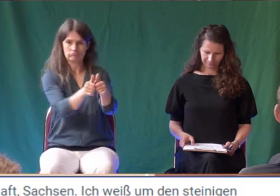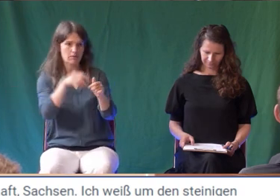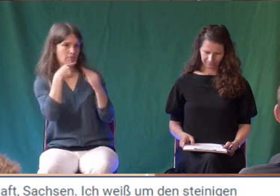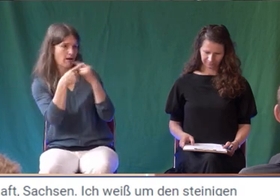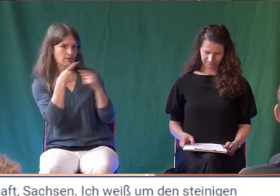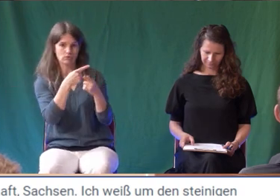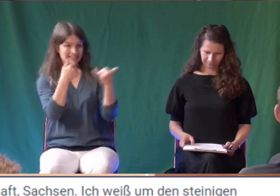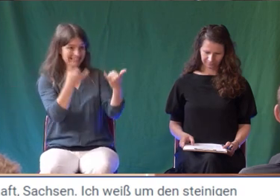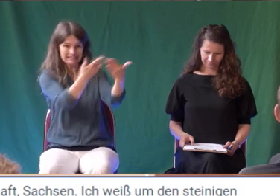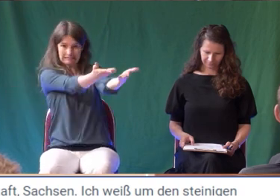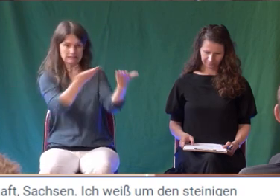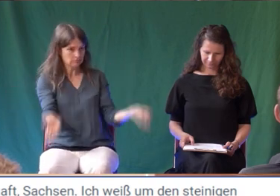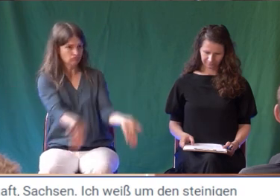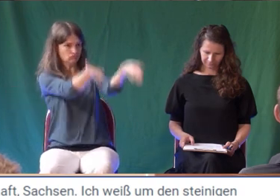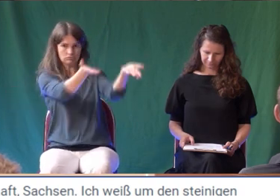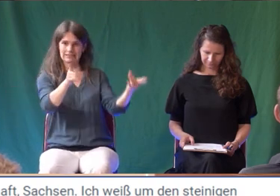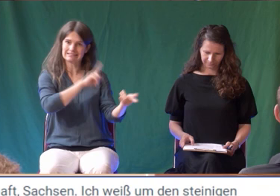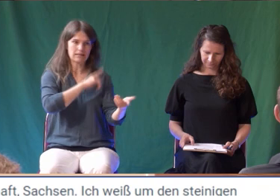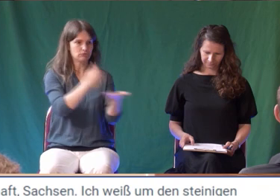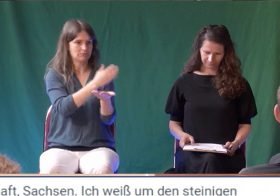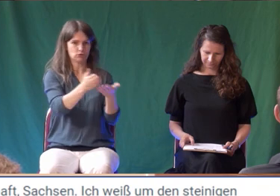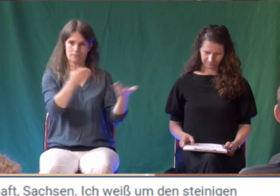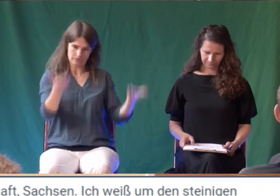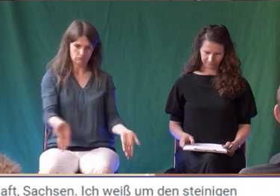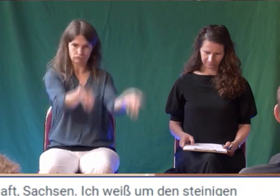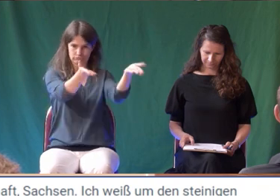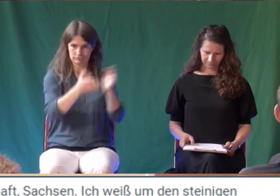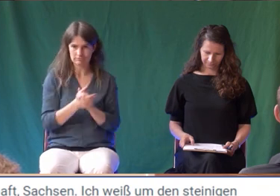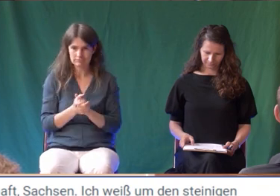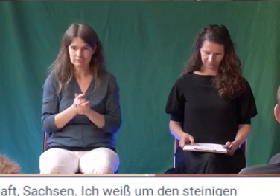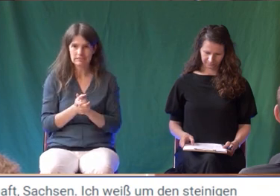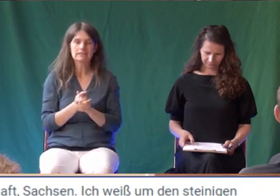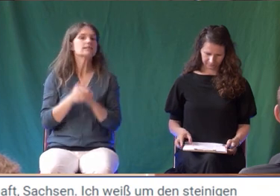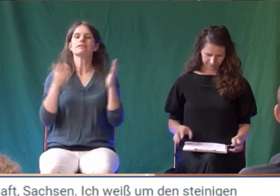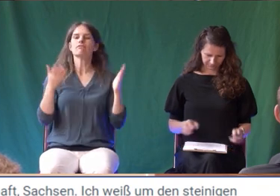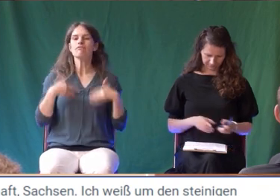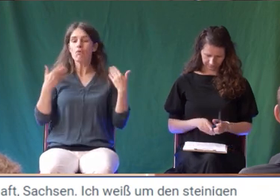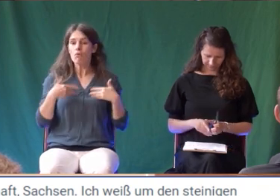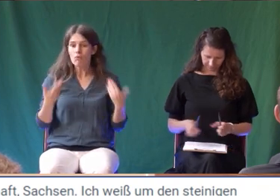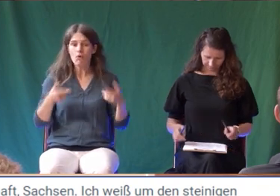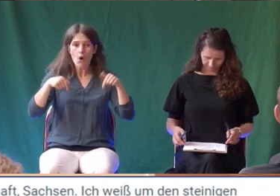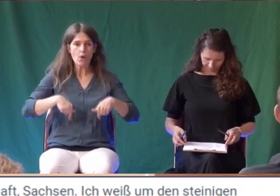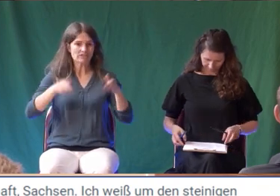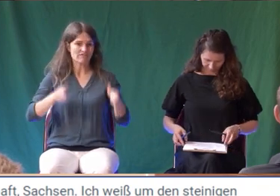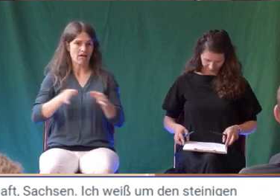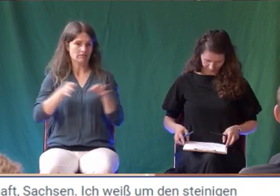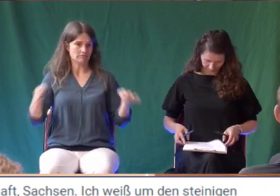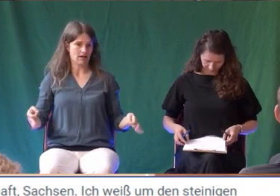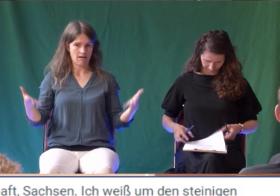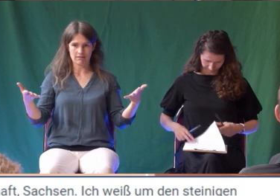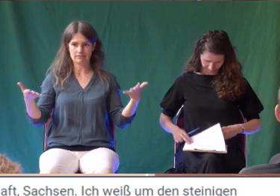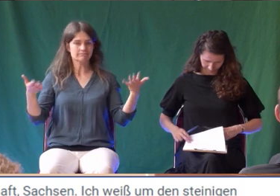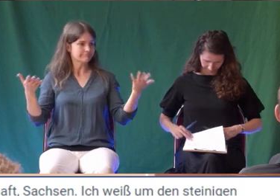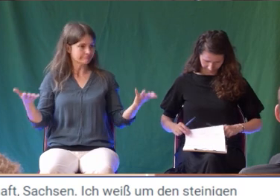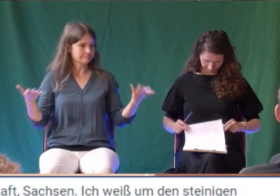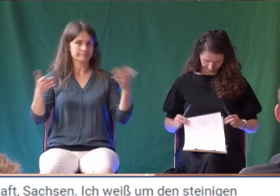selbstbestimmt mit ihren Kindern leben können und ich freue mich dass der heutige Fachtag mit dem Thema Eltern